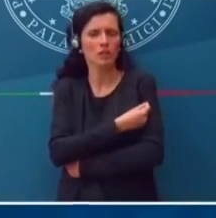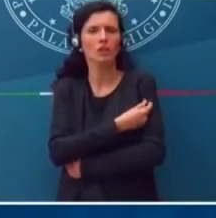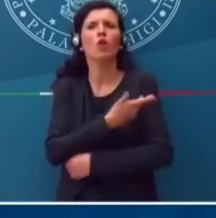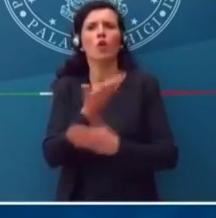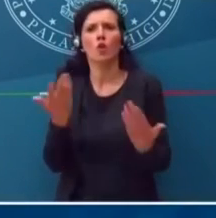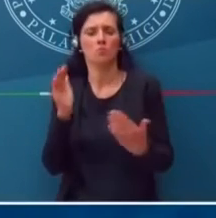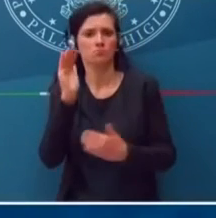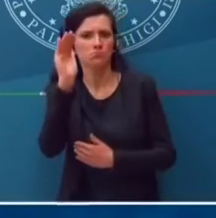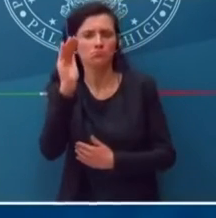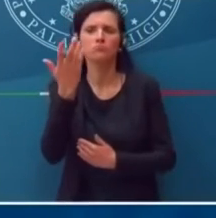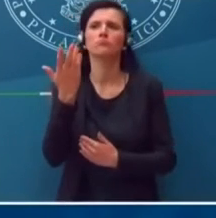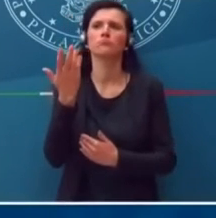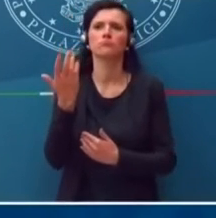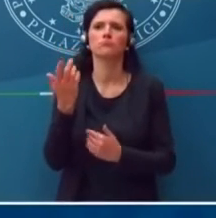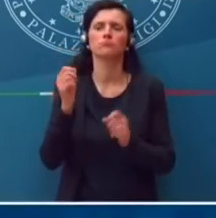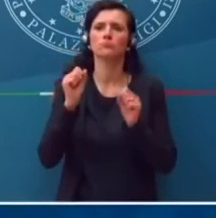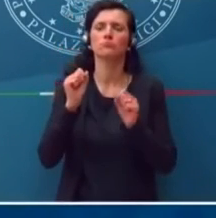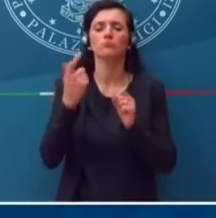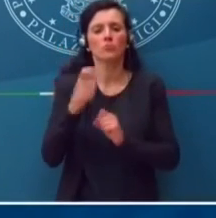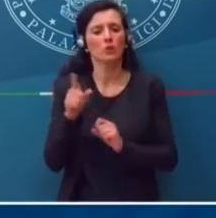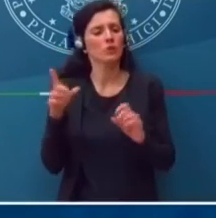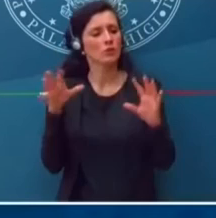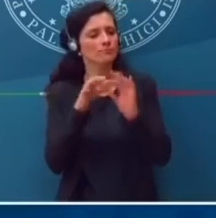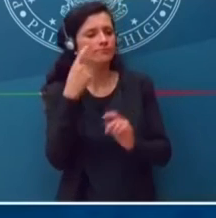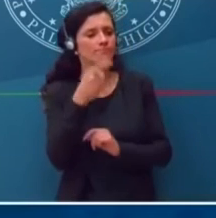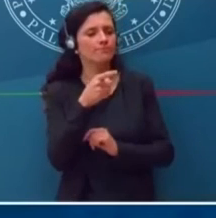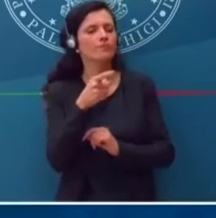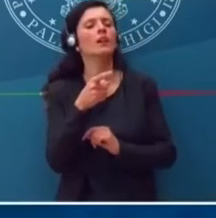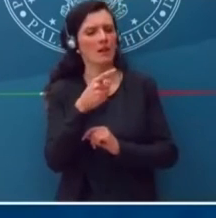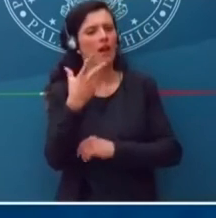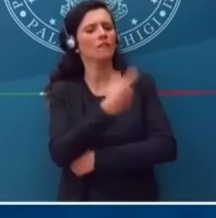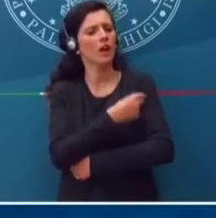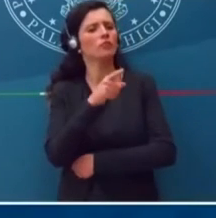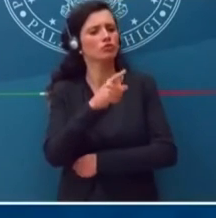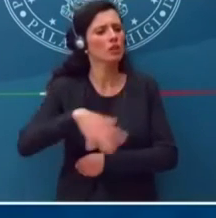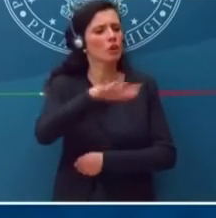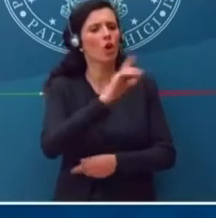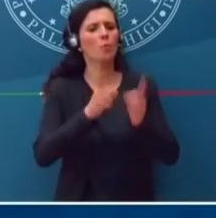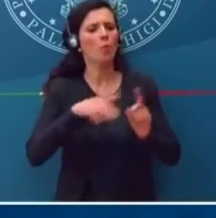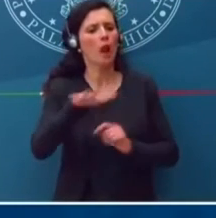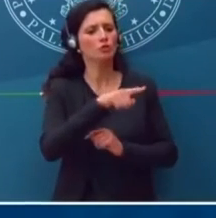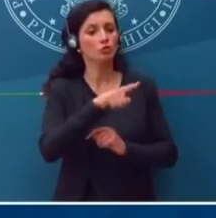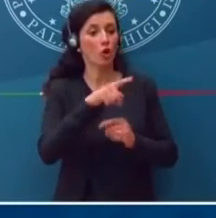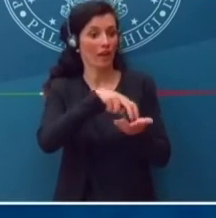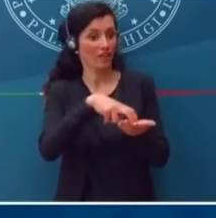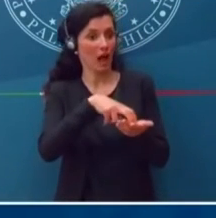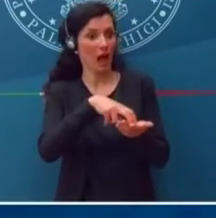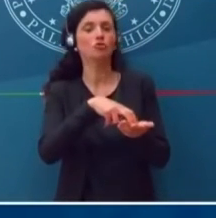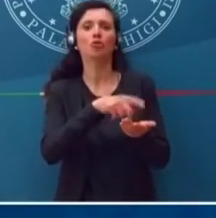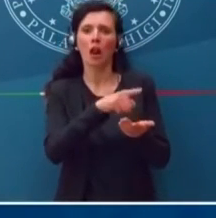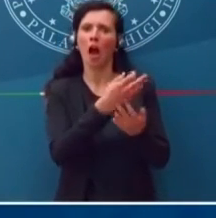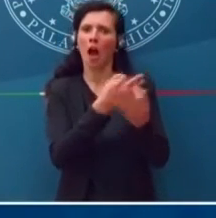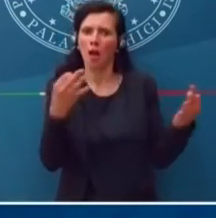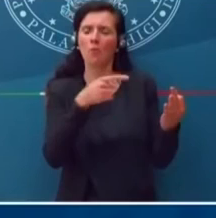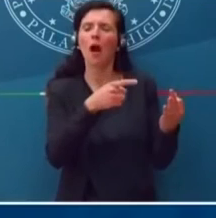volta perseguita la politica di copertura della popolazione più fragile, non è certo un